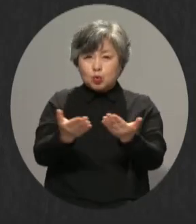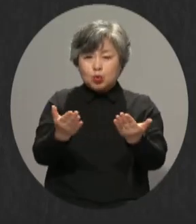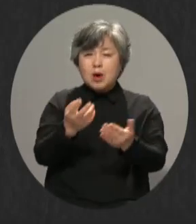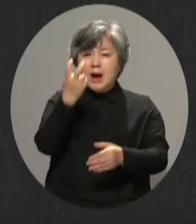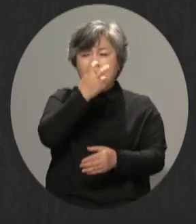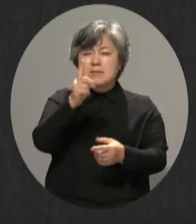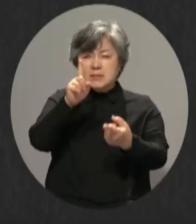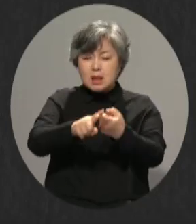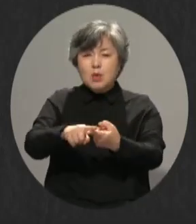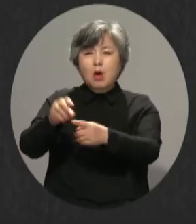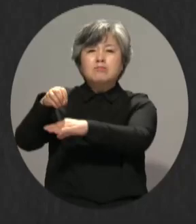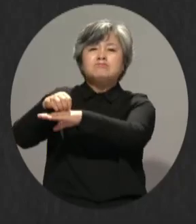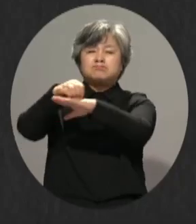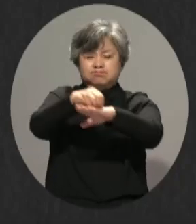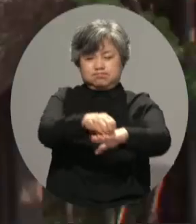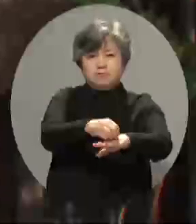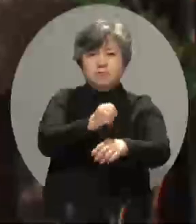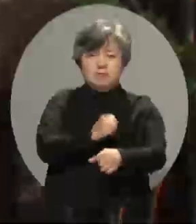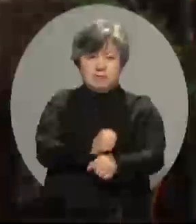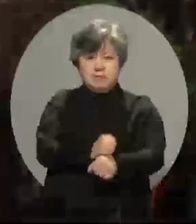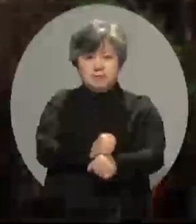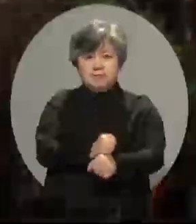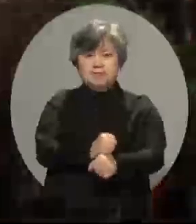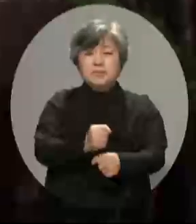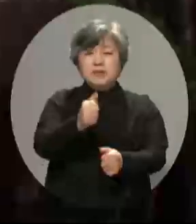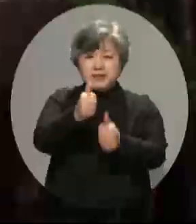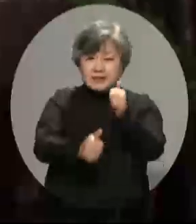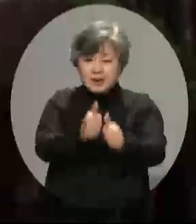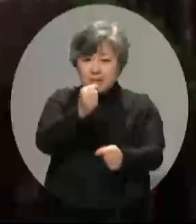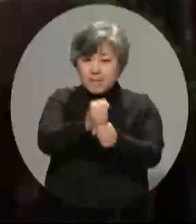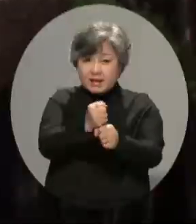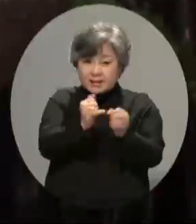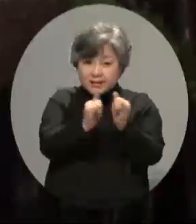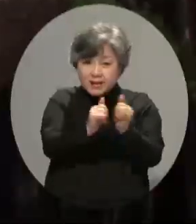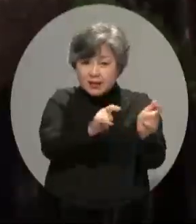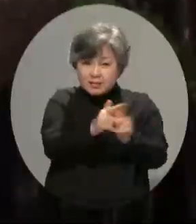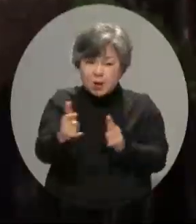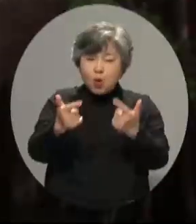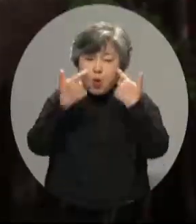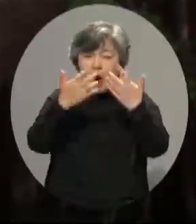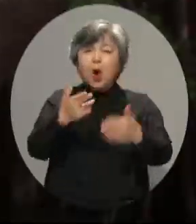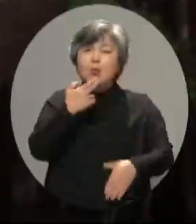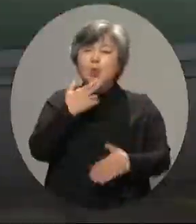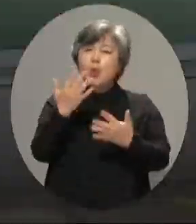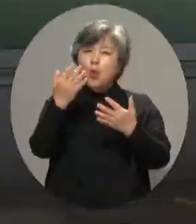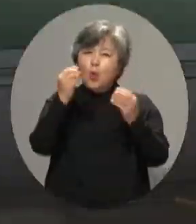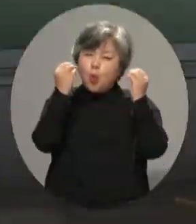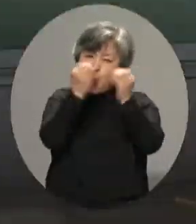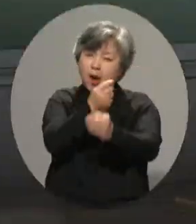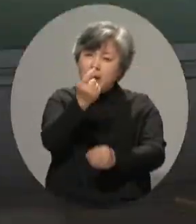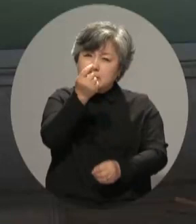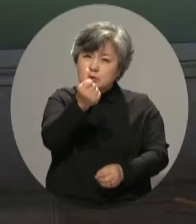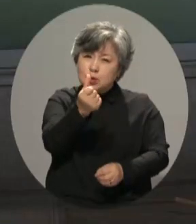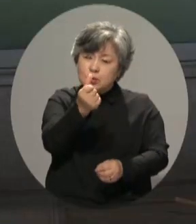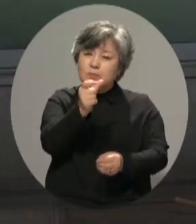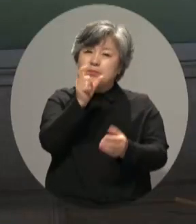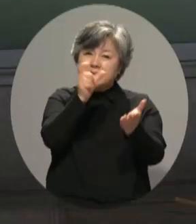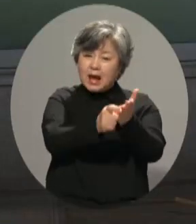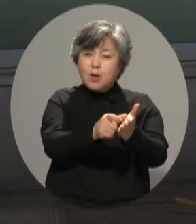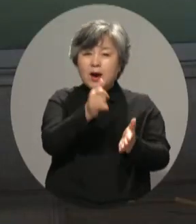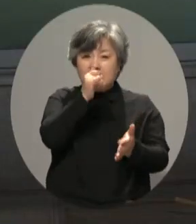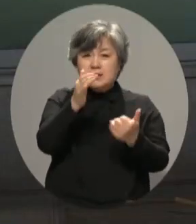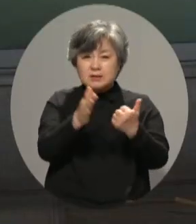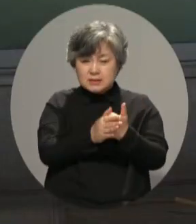결과를 그대로 받아들였습니다 출제 의도가 명확하지 않고 오해 소지가 있는 문제가 그대로 나오는 등